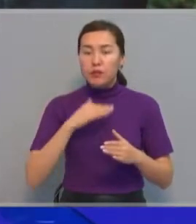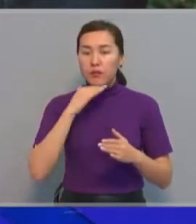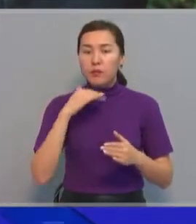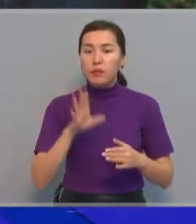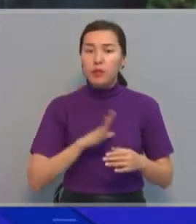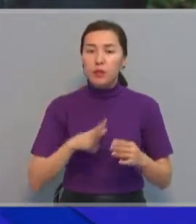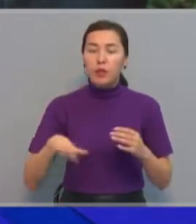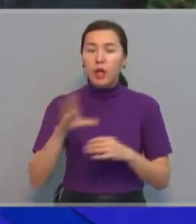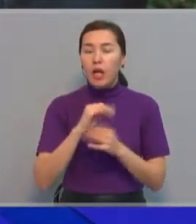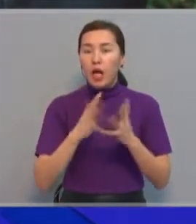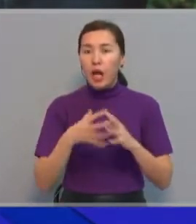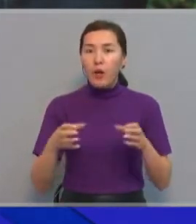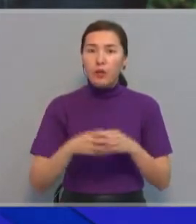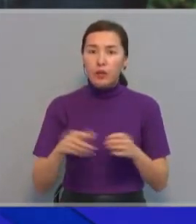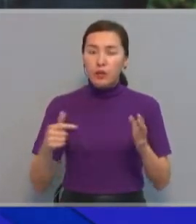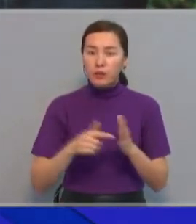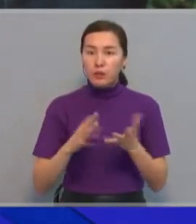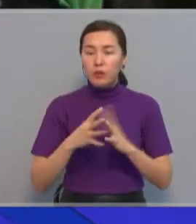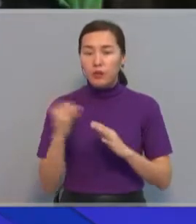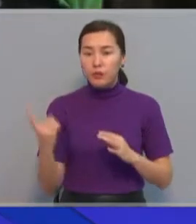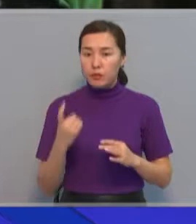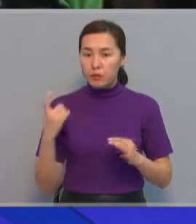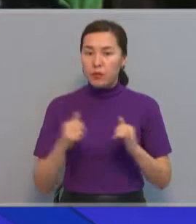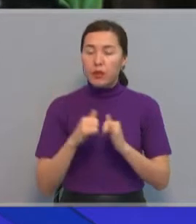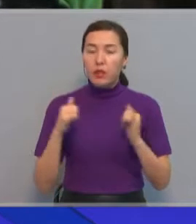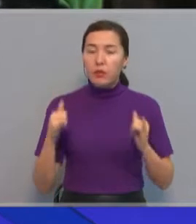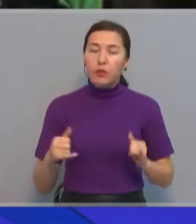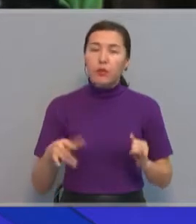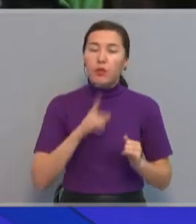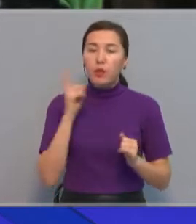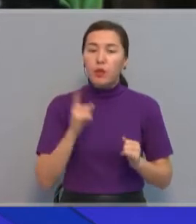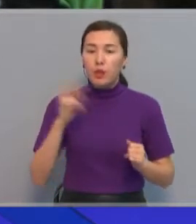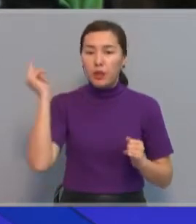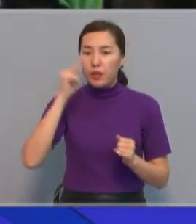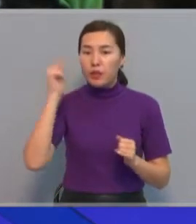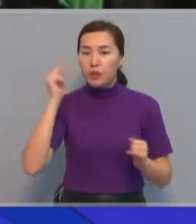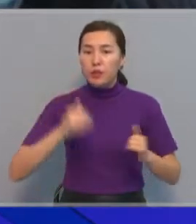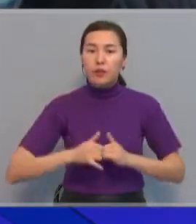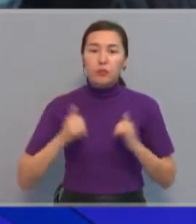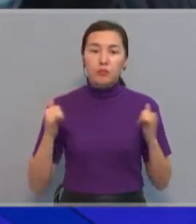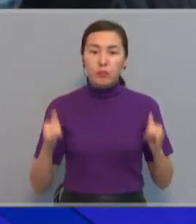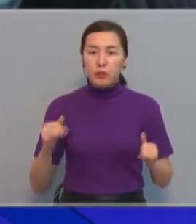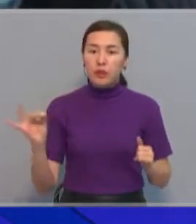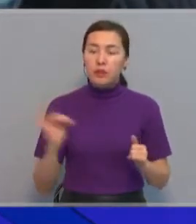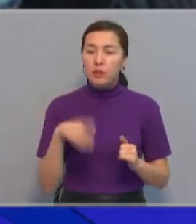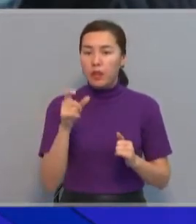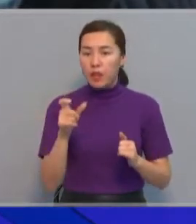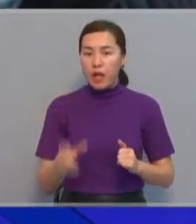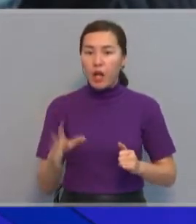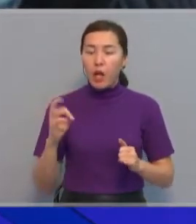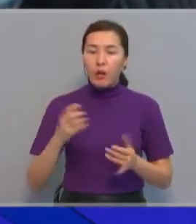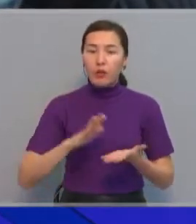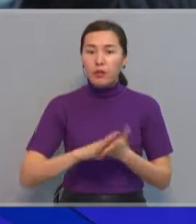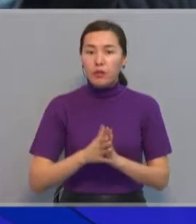назарда. Жалпы ауылдықтардың мақсаты ауыл шаруашылығын дамытып, жастардың білімге деген құштарлығын ояту және халықтың